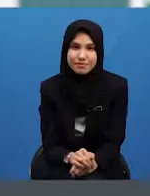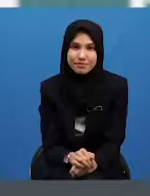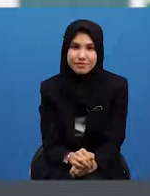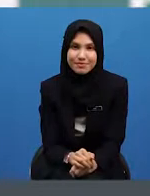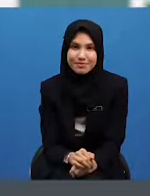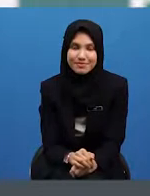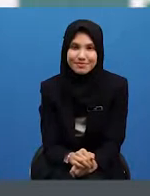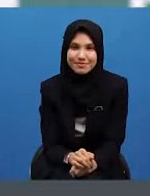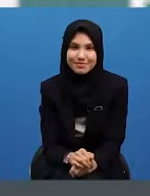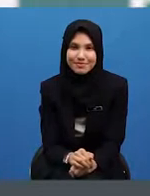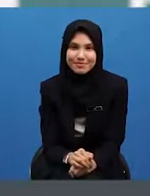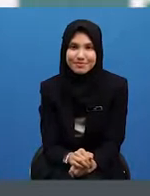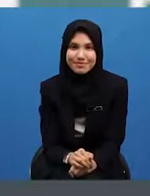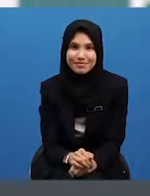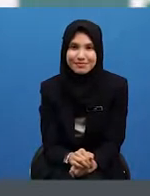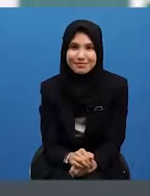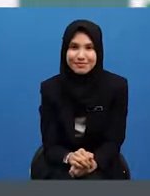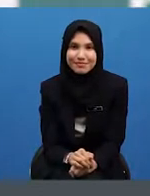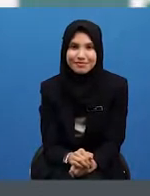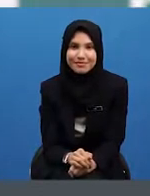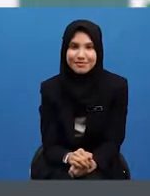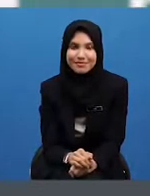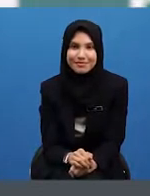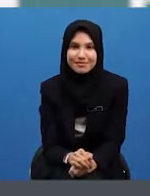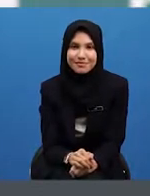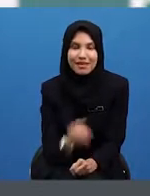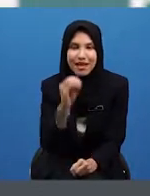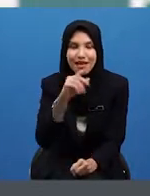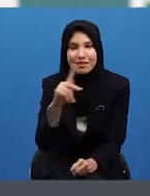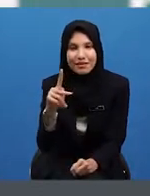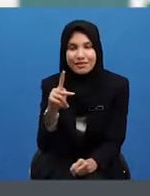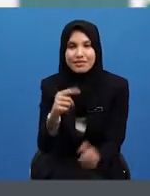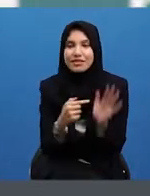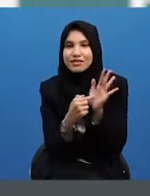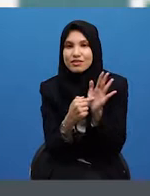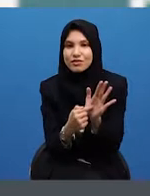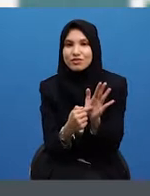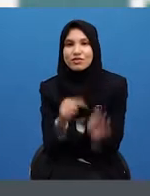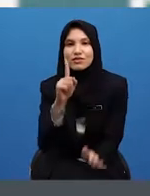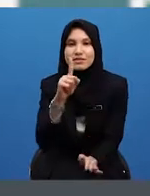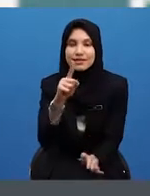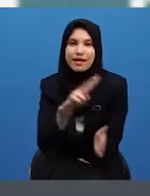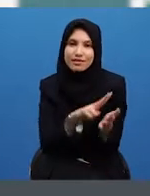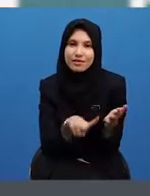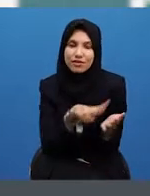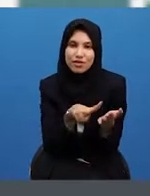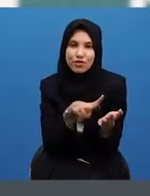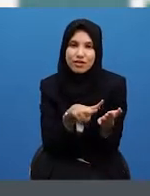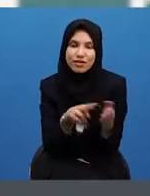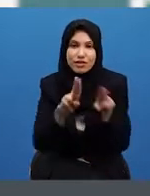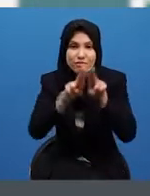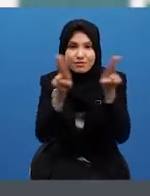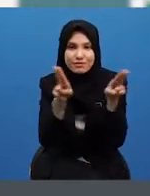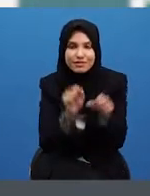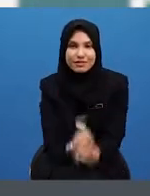hihihi Ok cek guna Tunjuk Satu bideo uji kaji